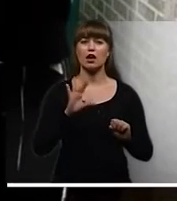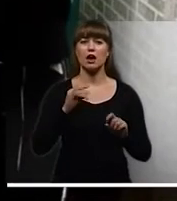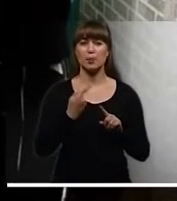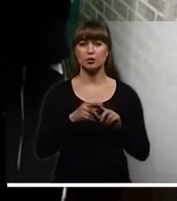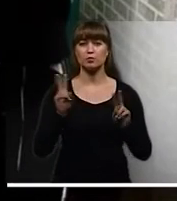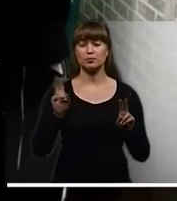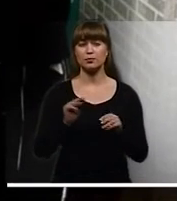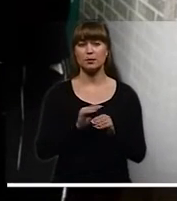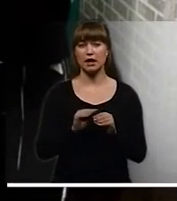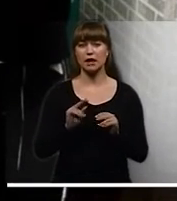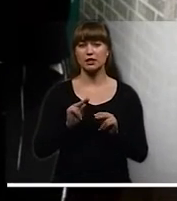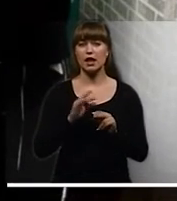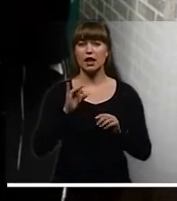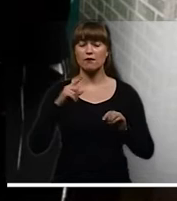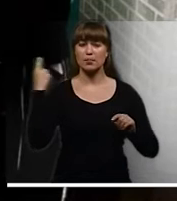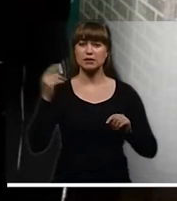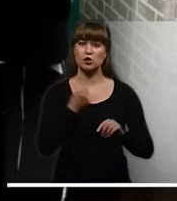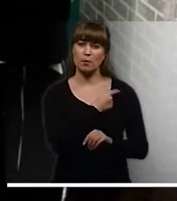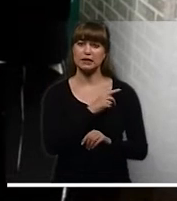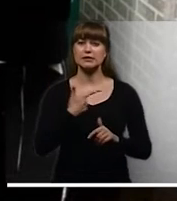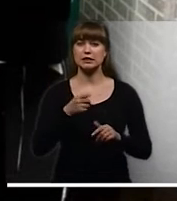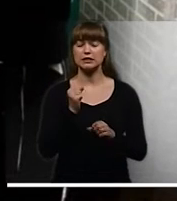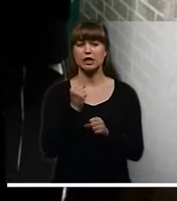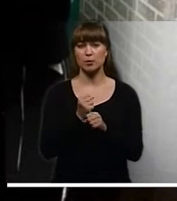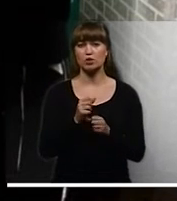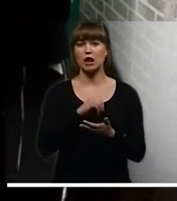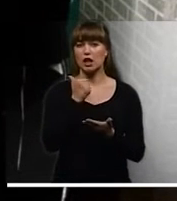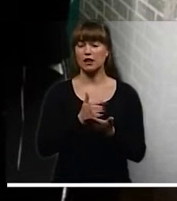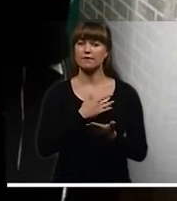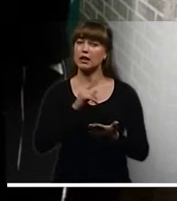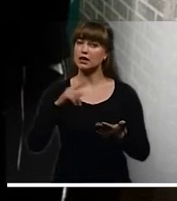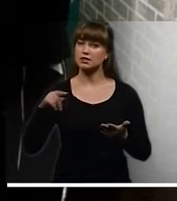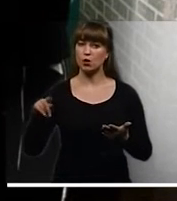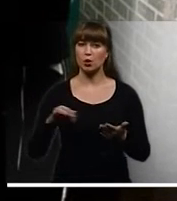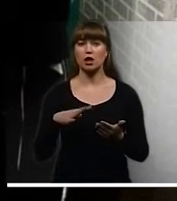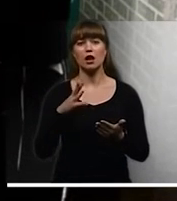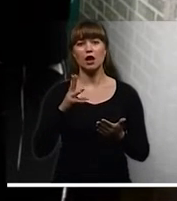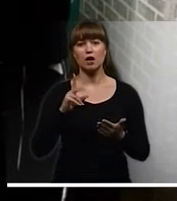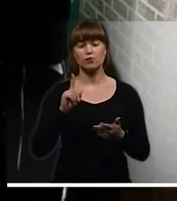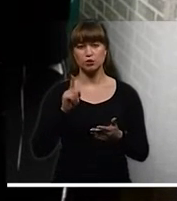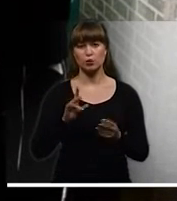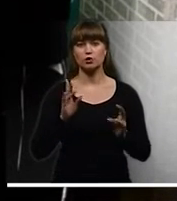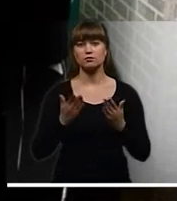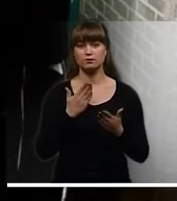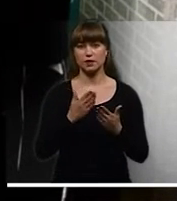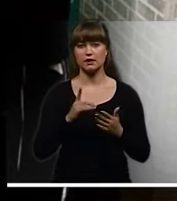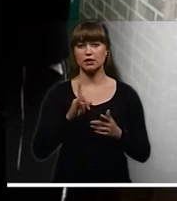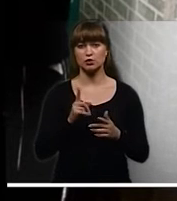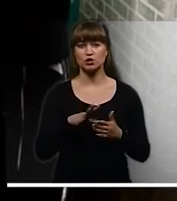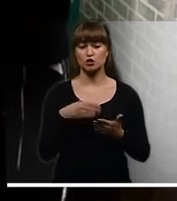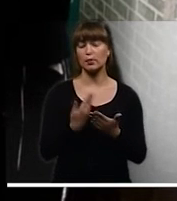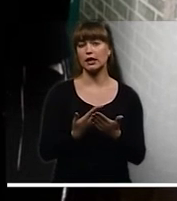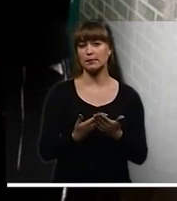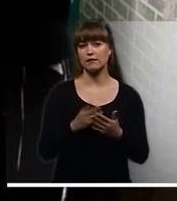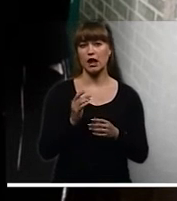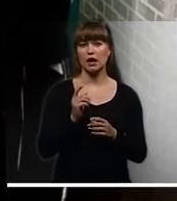эти. И, кстати, вот в областной больнице, там, где работает главный кардиолог, собственно говоря, вот там, наверное, нужно было, чтобы